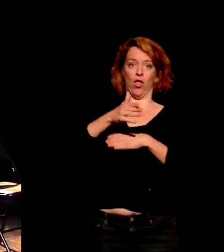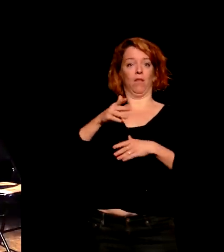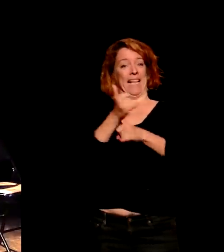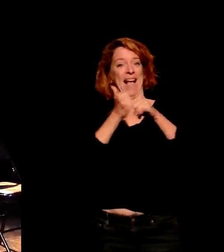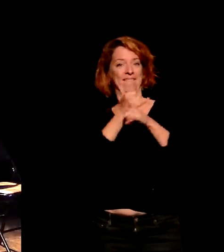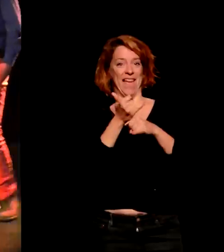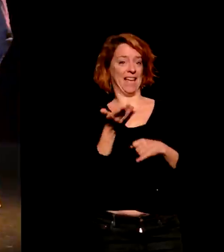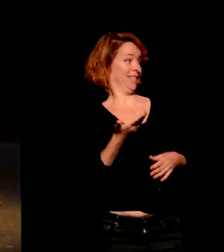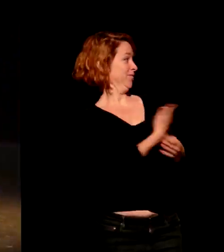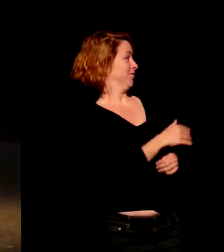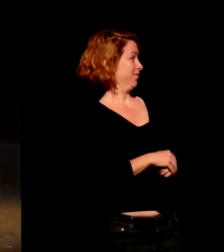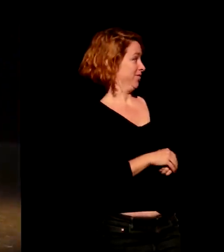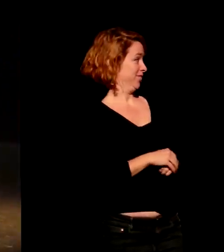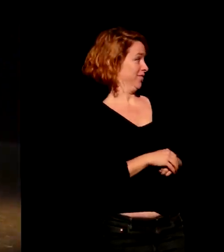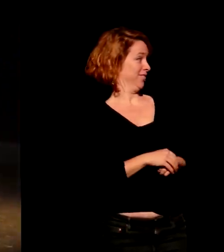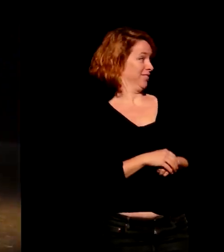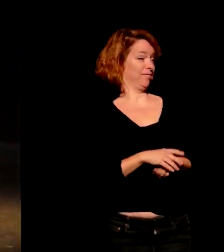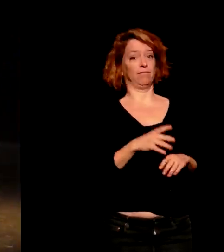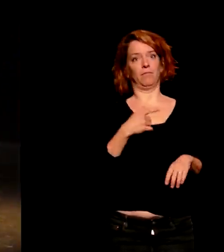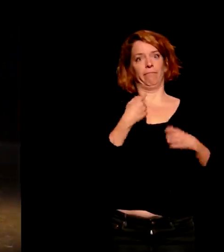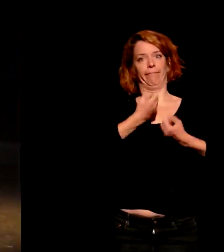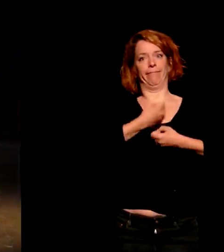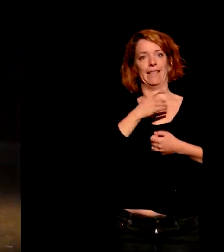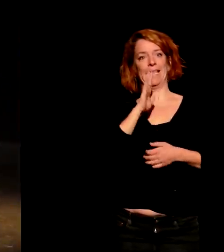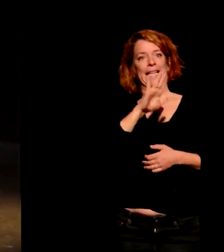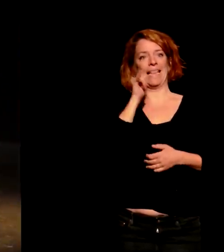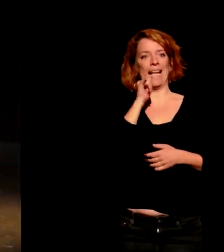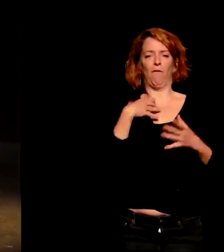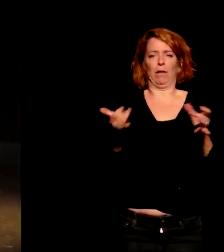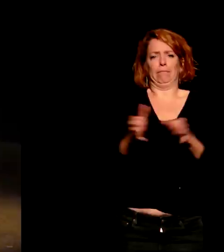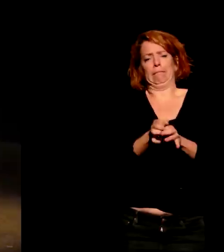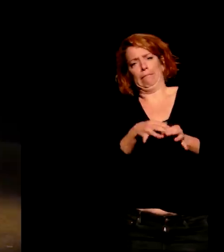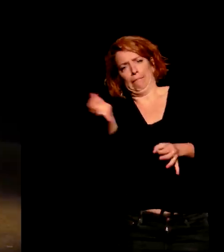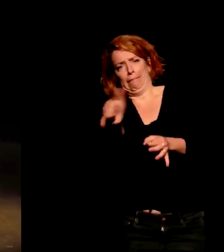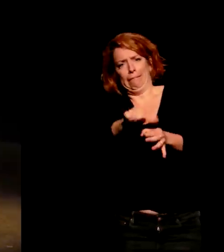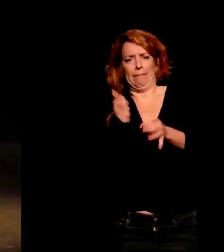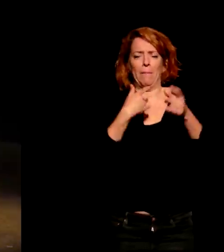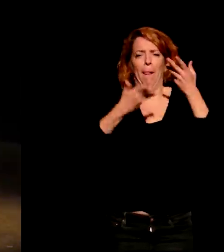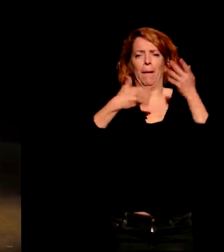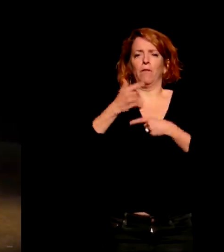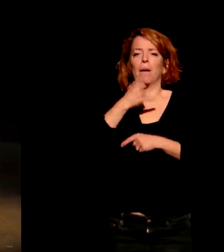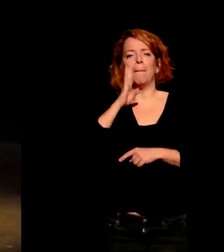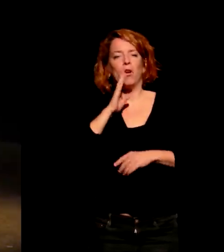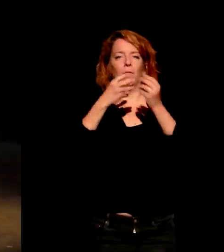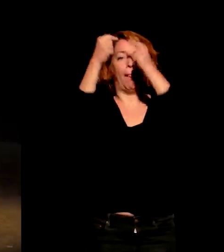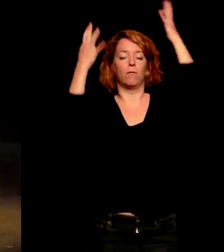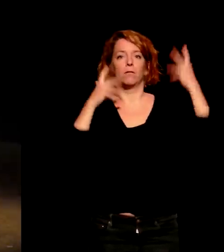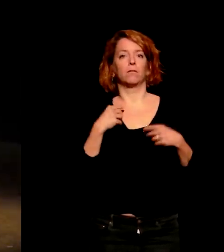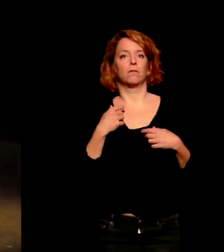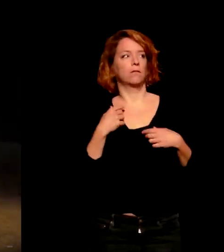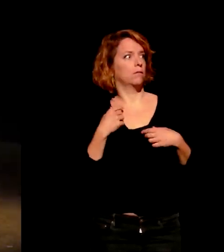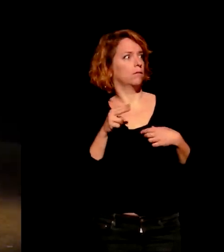café et dire « Buongiorno, vorrei un café stretto macchiato freddo in una tazza di vetro callo con la cremina, per favore. » Un café, s'il vous